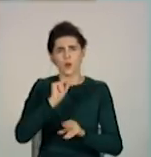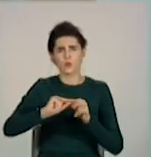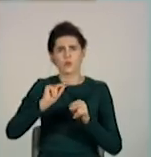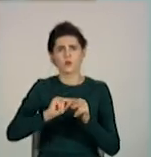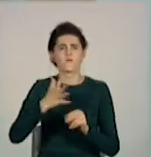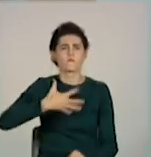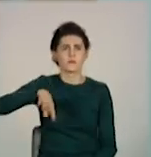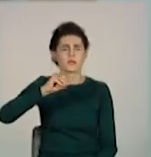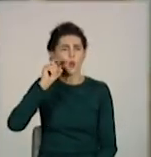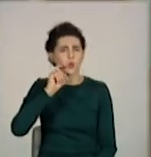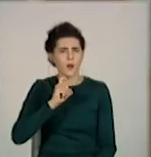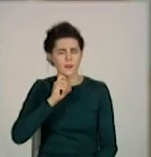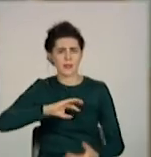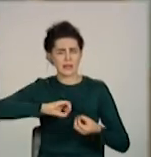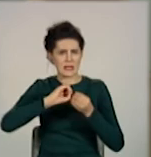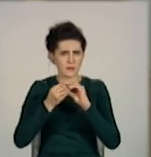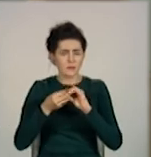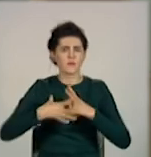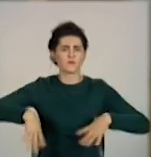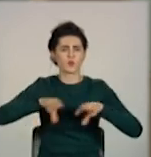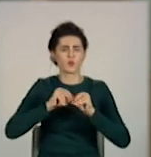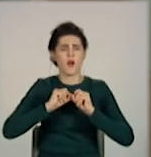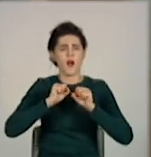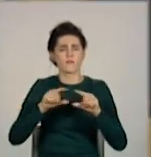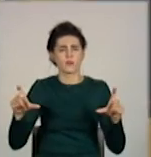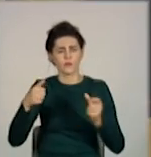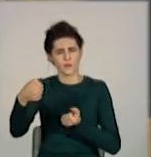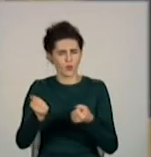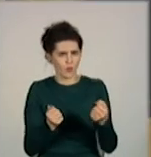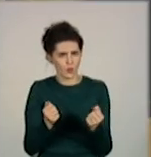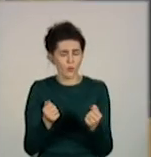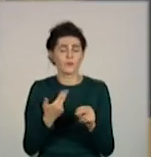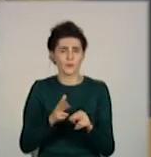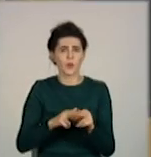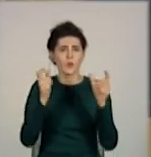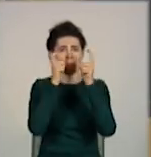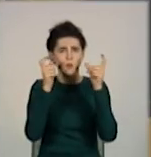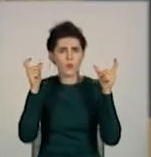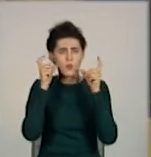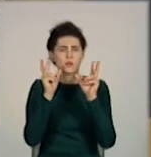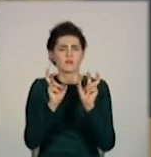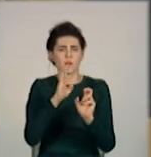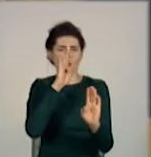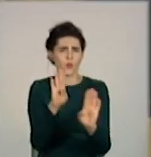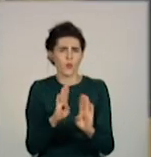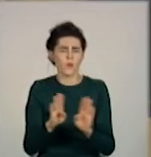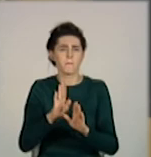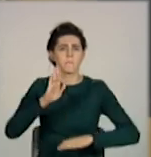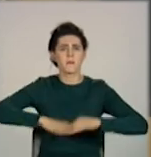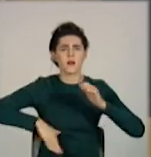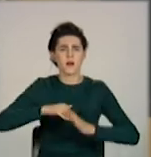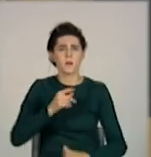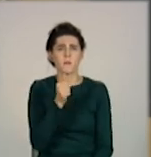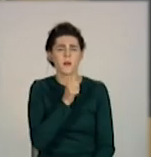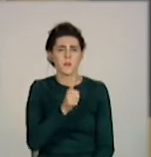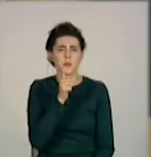об'єднанню автошкіл разом із Національною поліцією України. Ці окуляри створені, щоб попередити про небезпеку керування транспортним